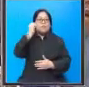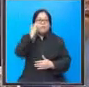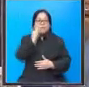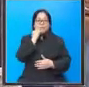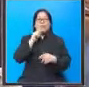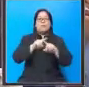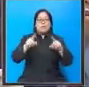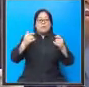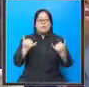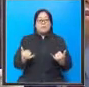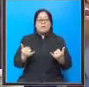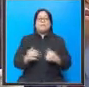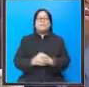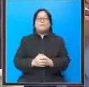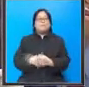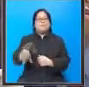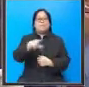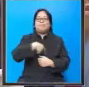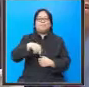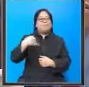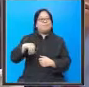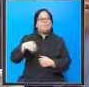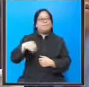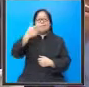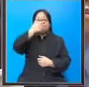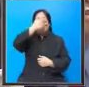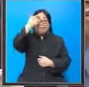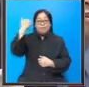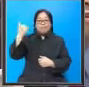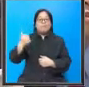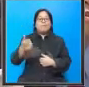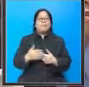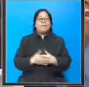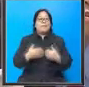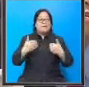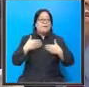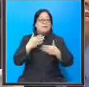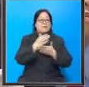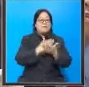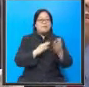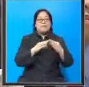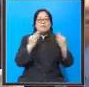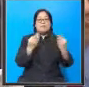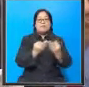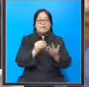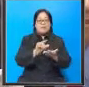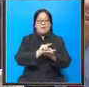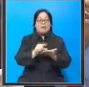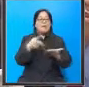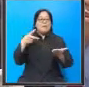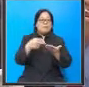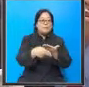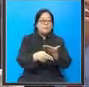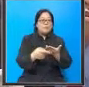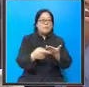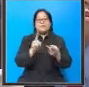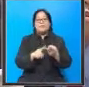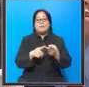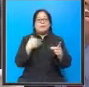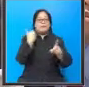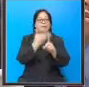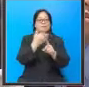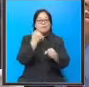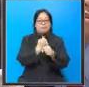tetapi kini tidak mampu atas sebab ada setengah-setengah keluarga gaji dipotong atau